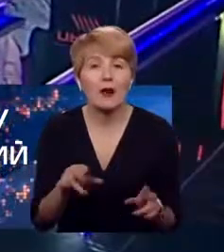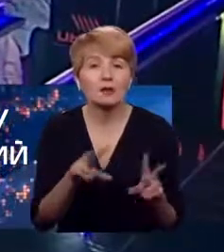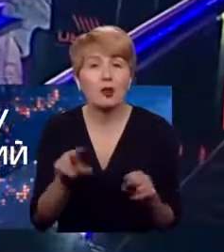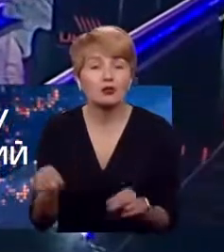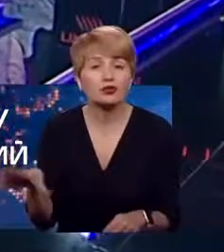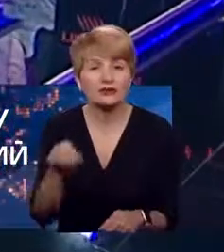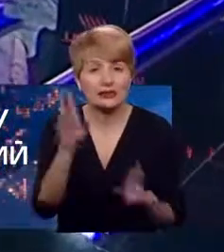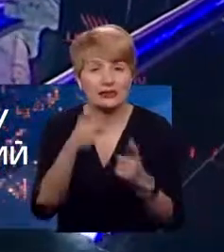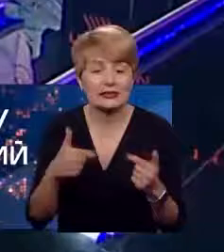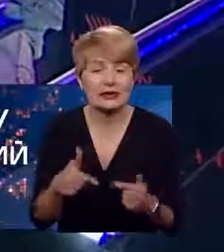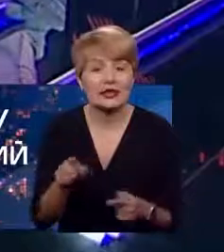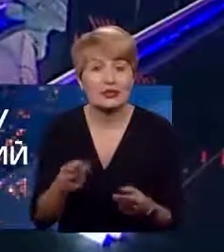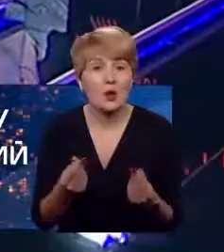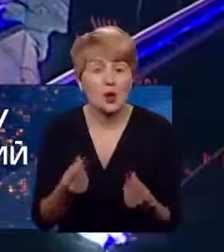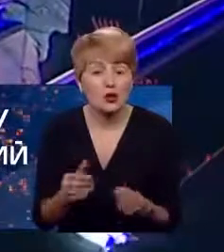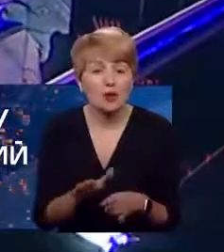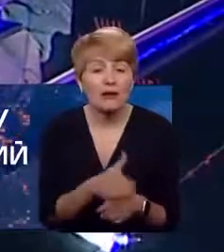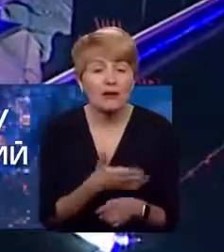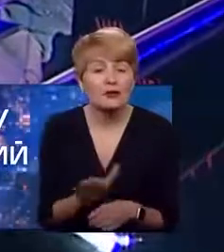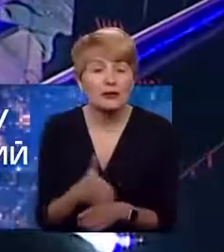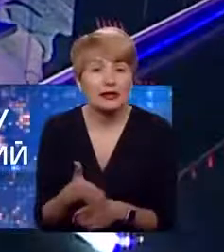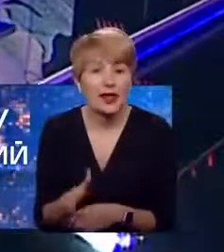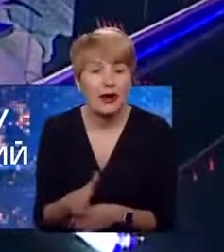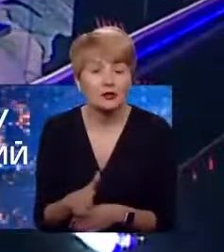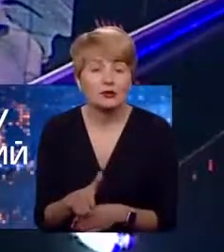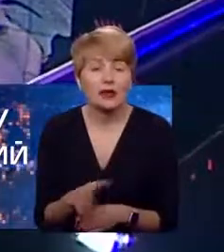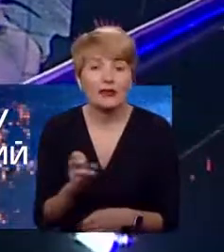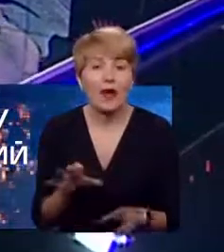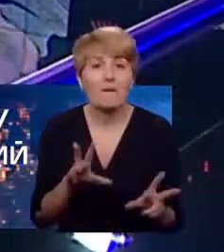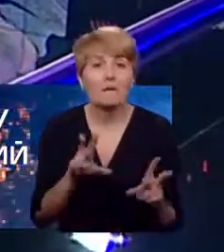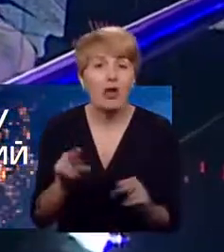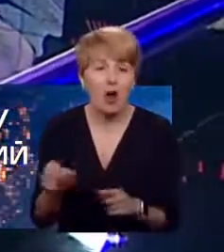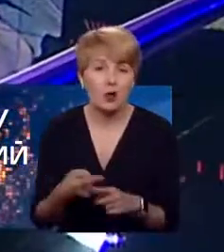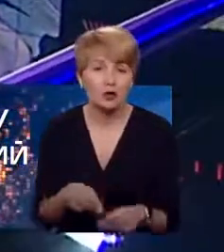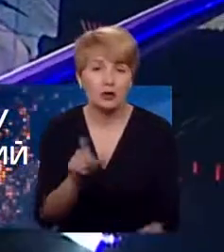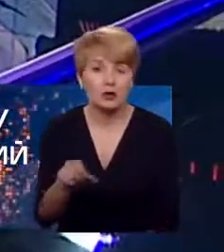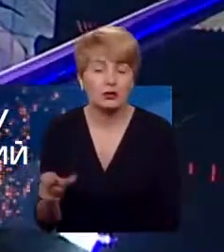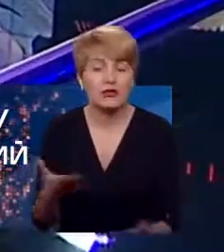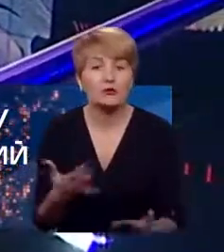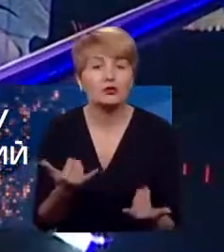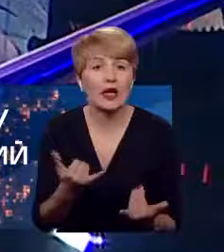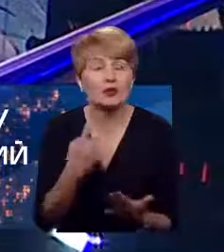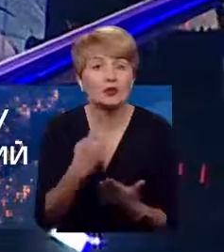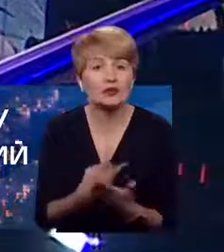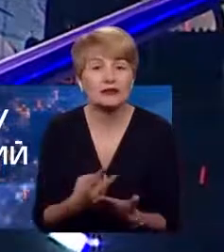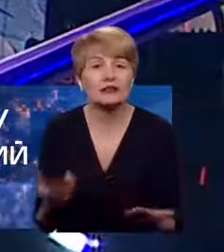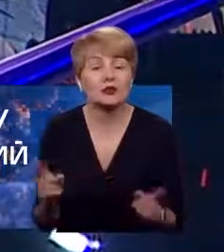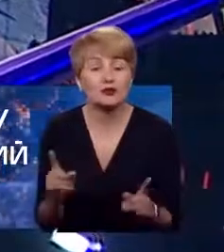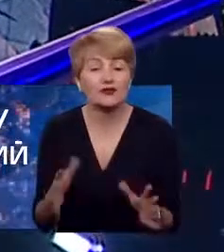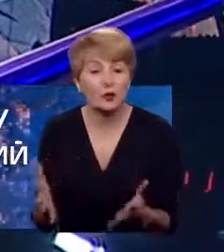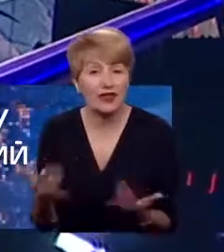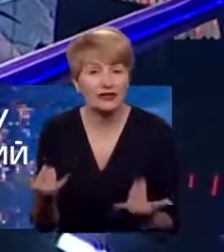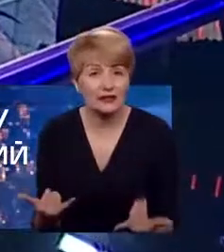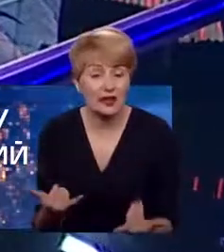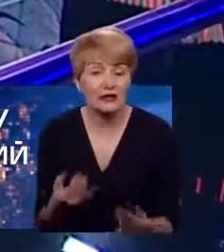країни. І ці гроші перерозподіляються на благо всіх людей. Якщо подивитися зараз на ті речі, які відбуваються, наприклад, гроші,